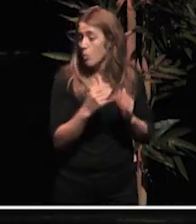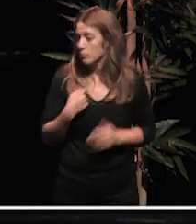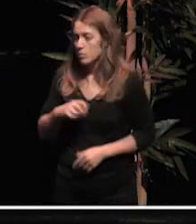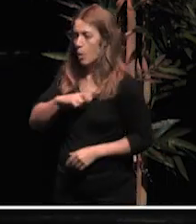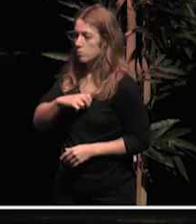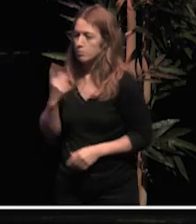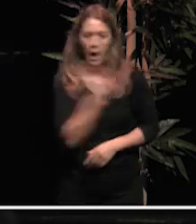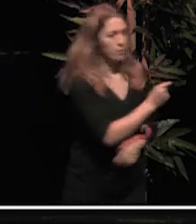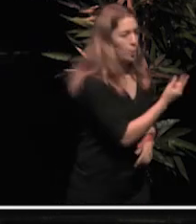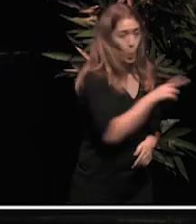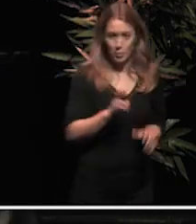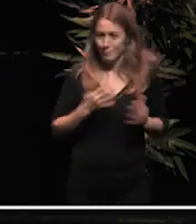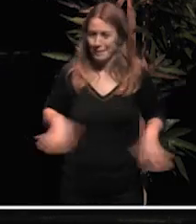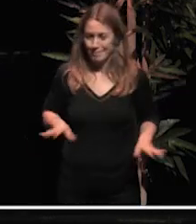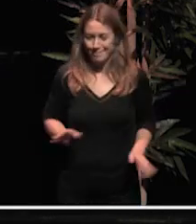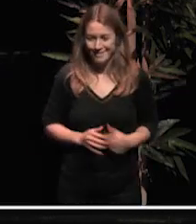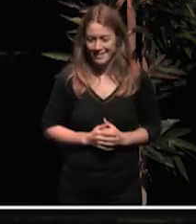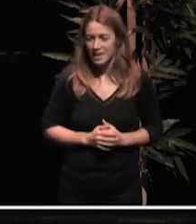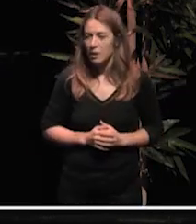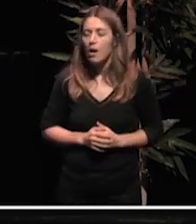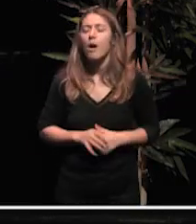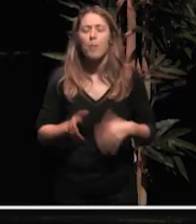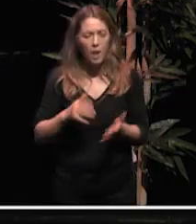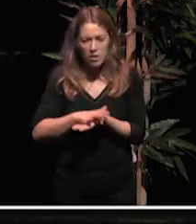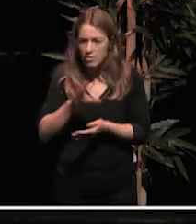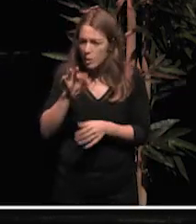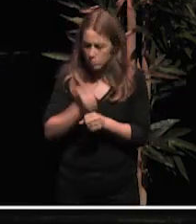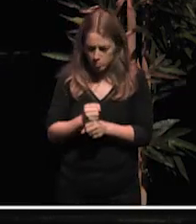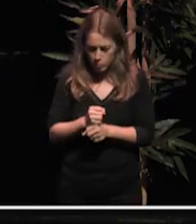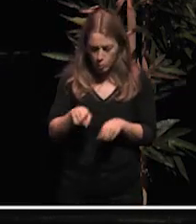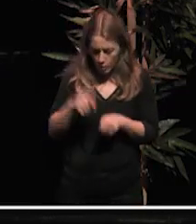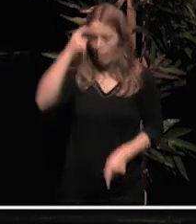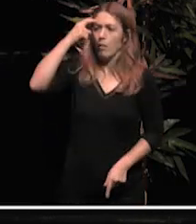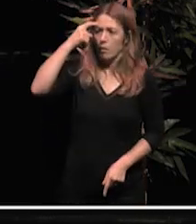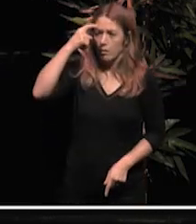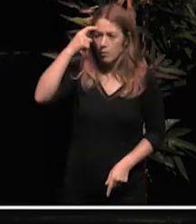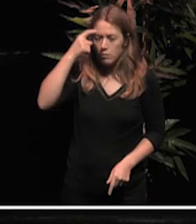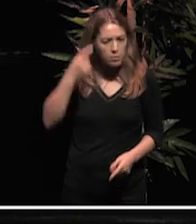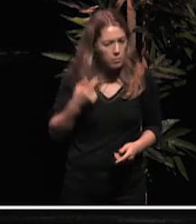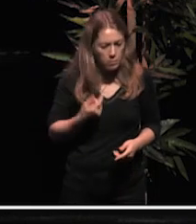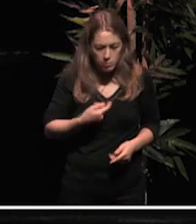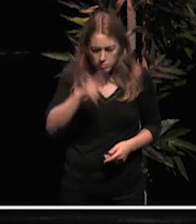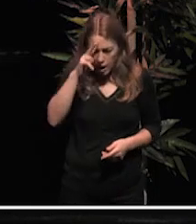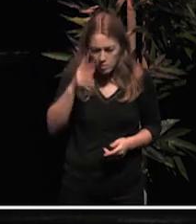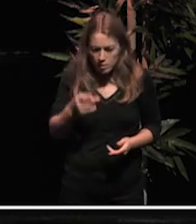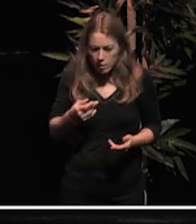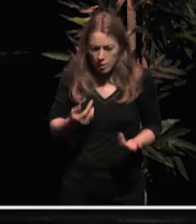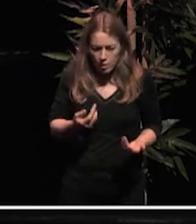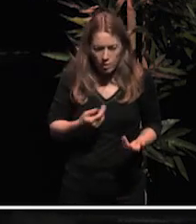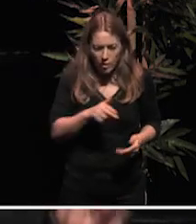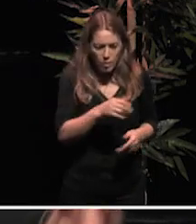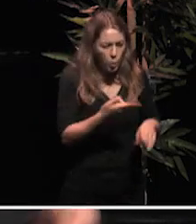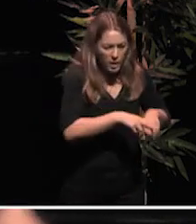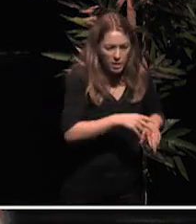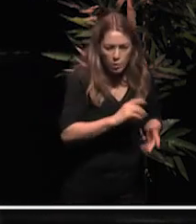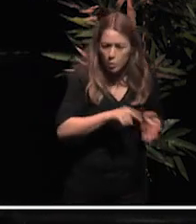à 60 ans, j'ai eu une sorte de révélation. Je me suis dit, t'es complètement con. Tu vas y passer. Dis-leur que t'as la trouille. Et quand on